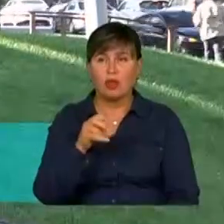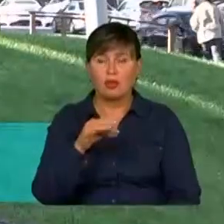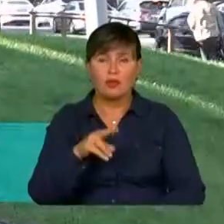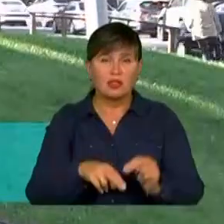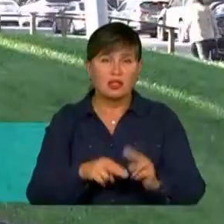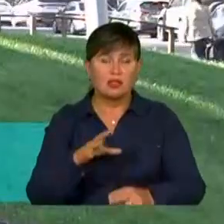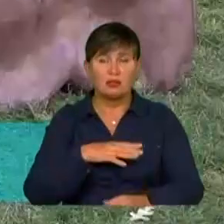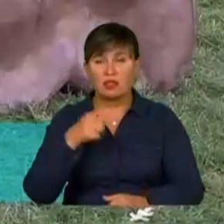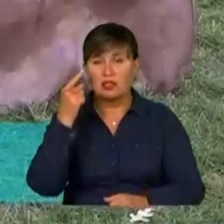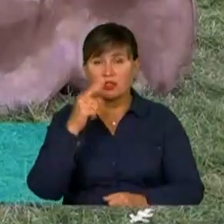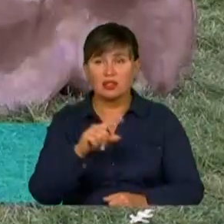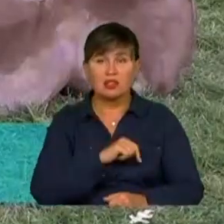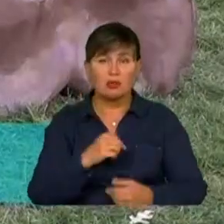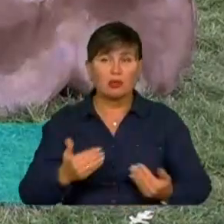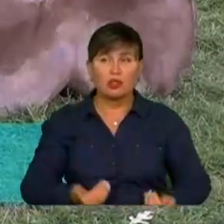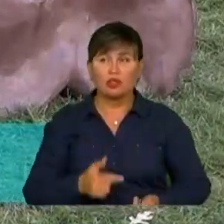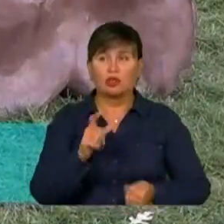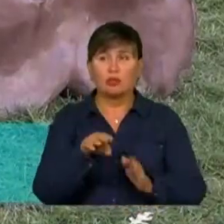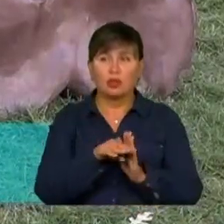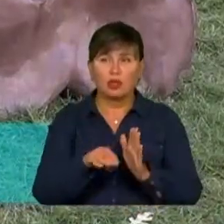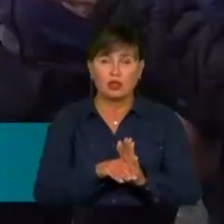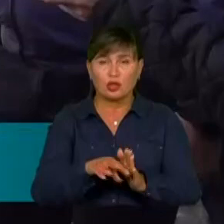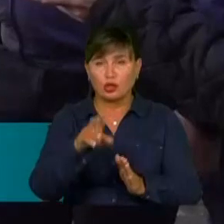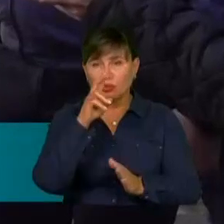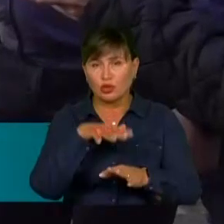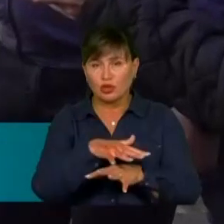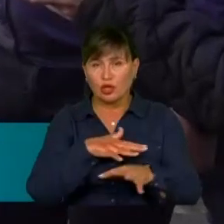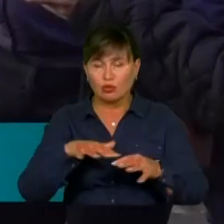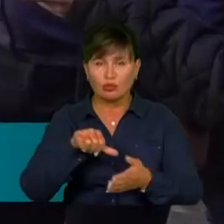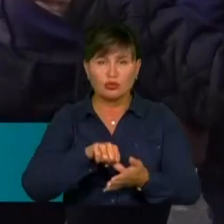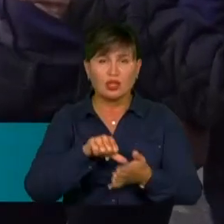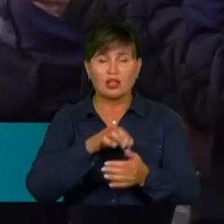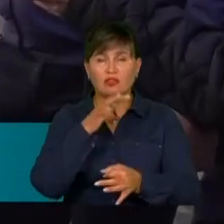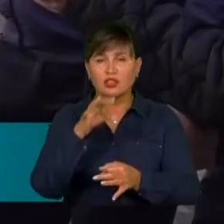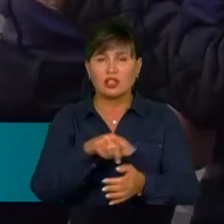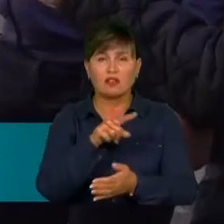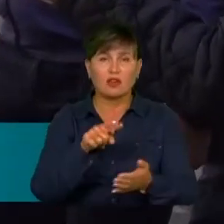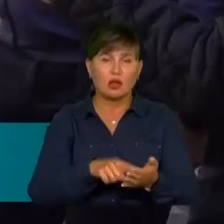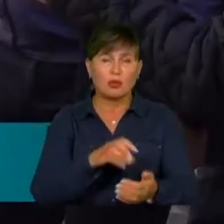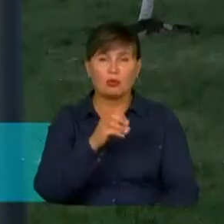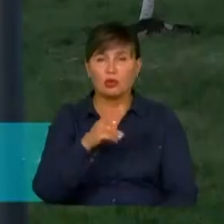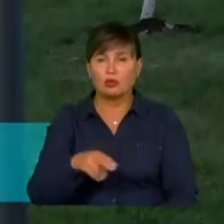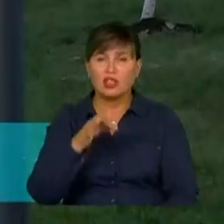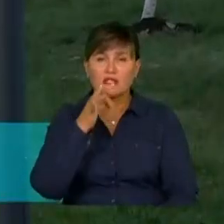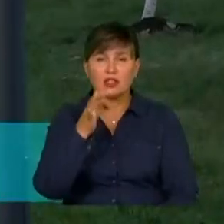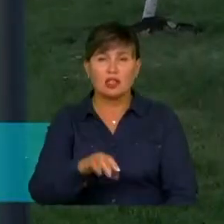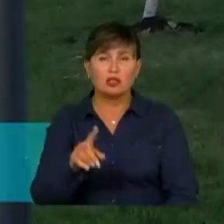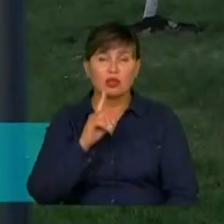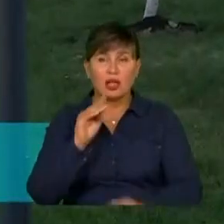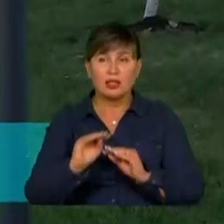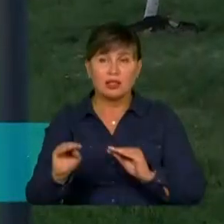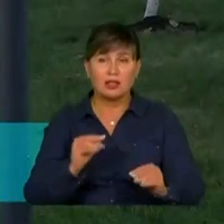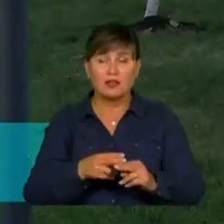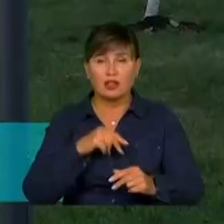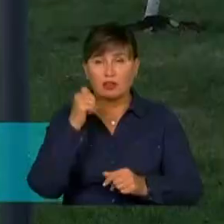было инициировано самими жителями по программе «Бюджет народного участия». Отвечая на вопросы жителей, Ербулат Досаев подчеркнул, что озеленение в этом